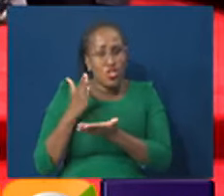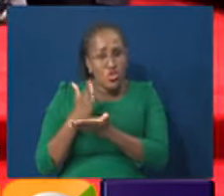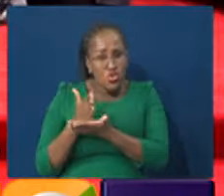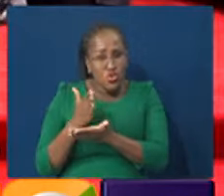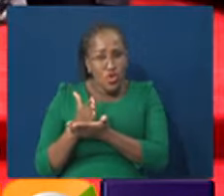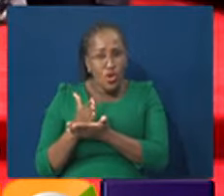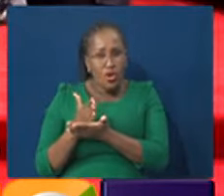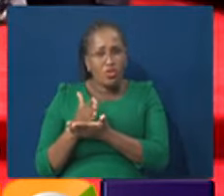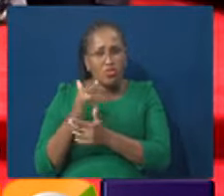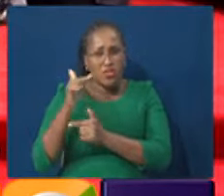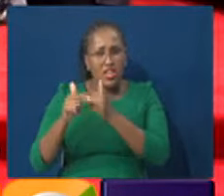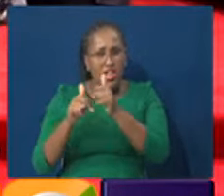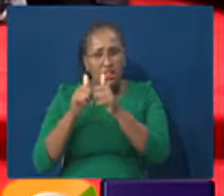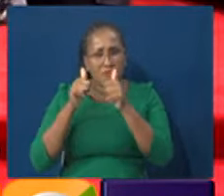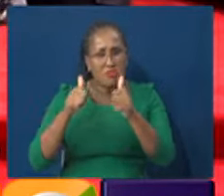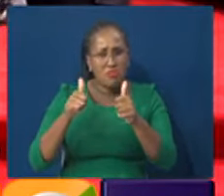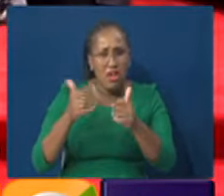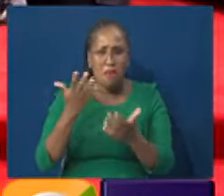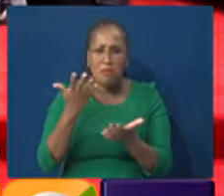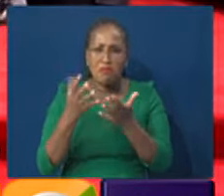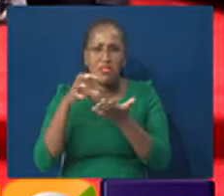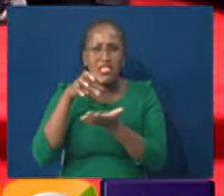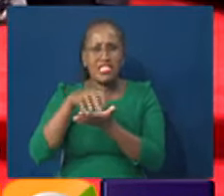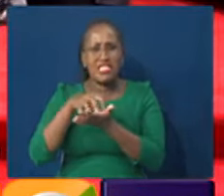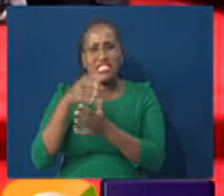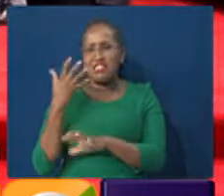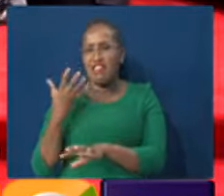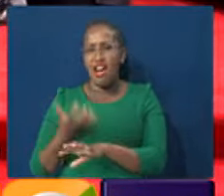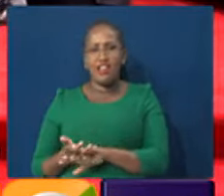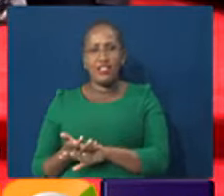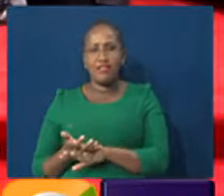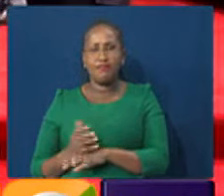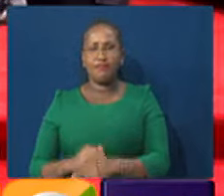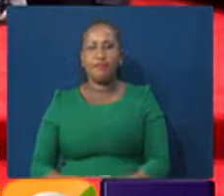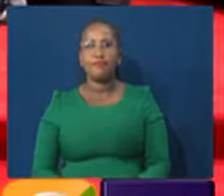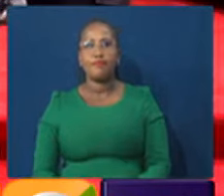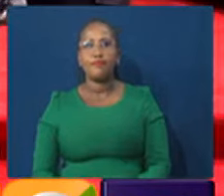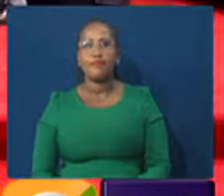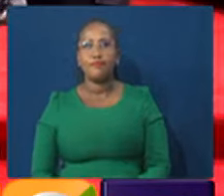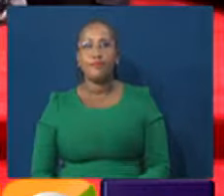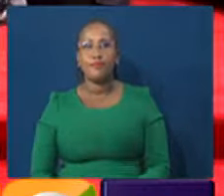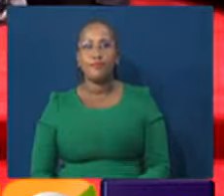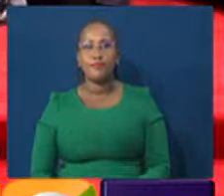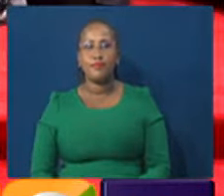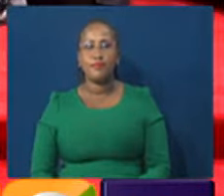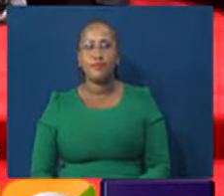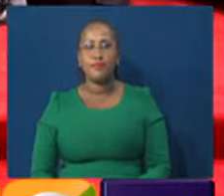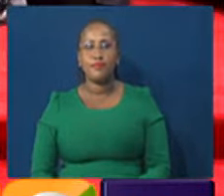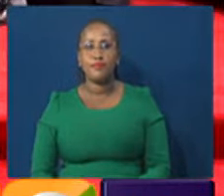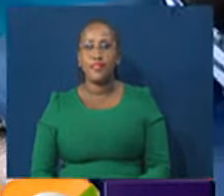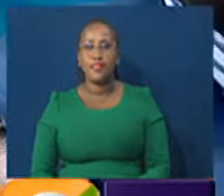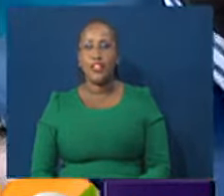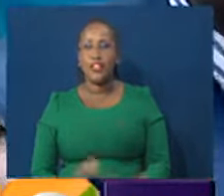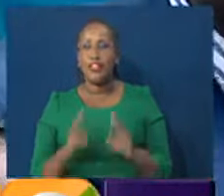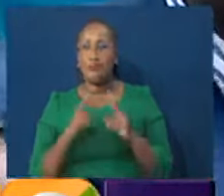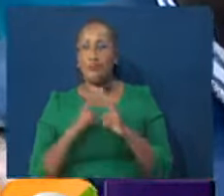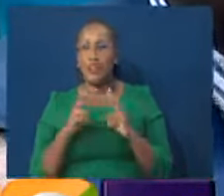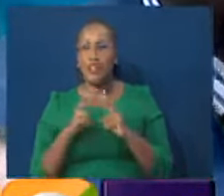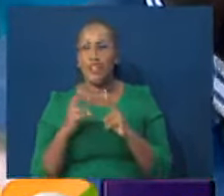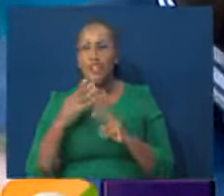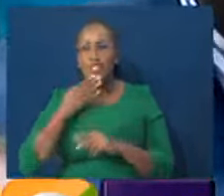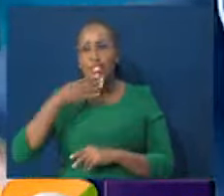tuna nafuu ama hali ni ngumu? Asante Rashid. Let me say that it's very